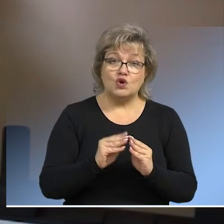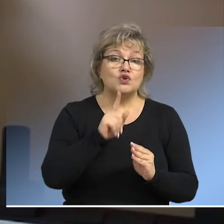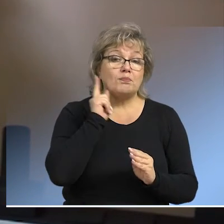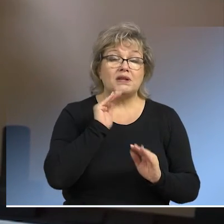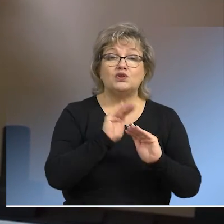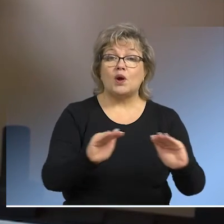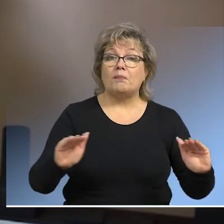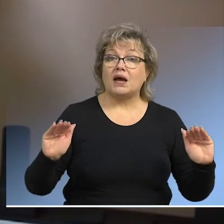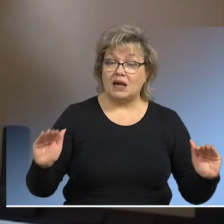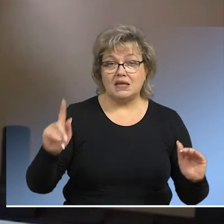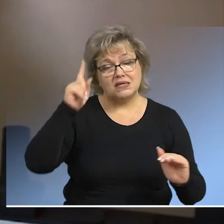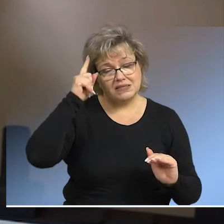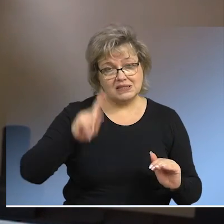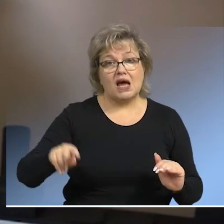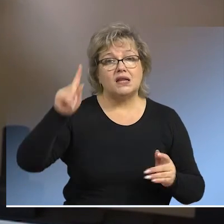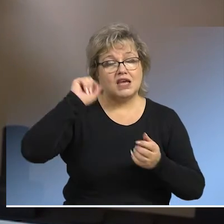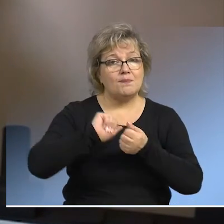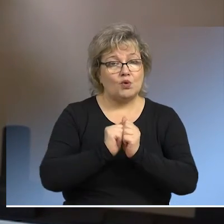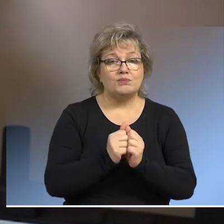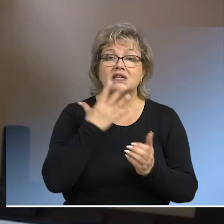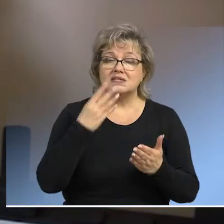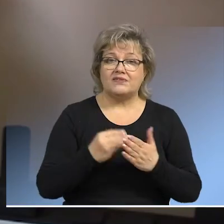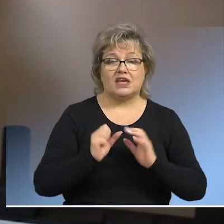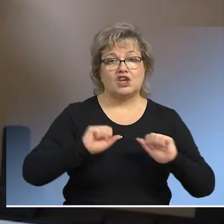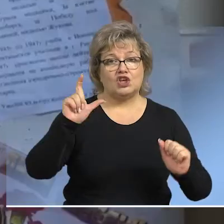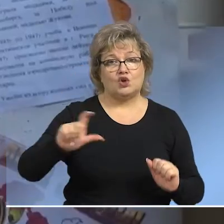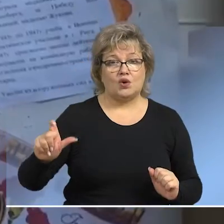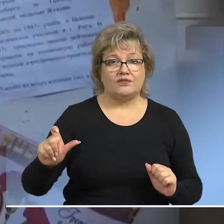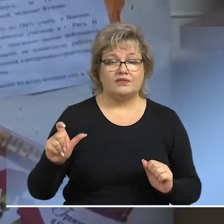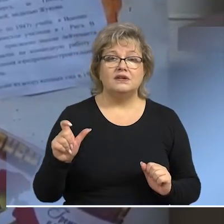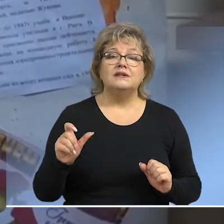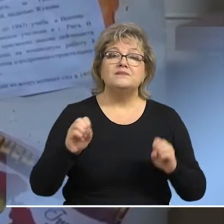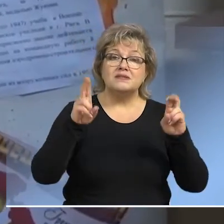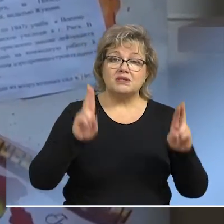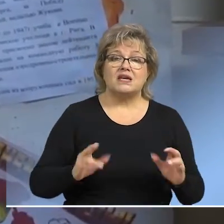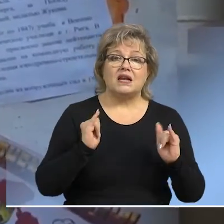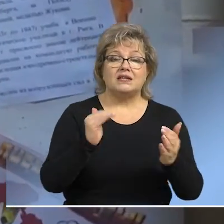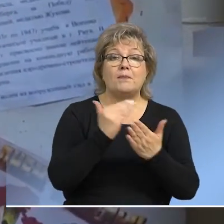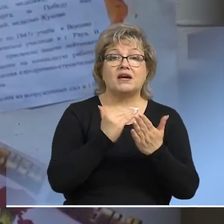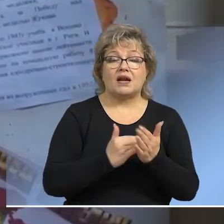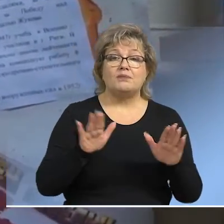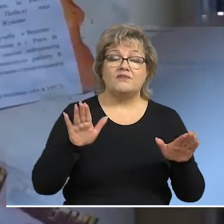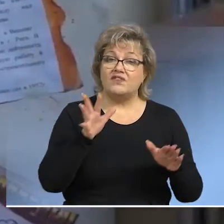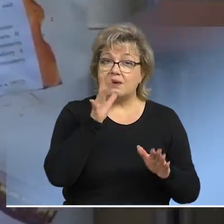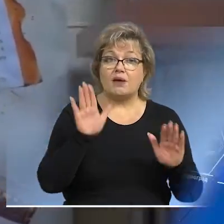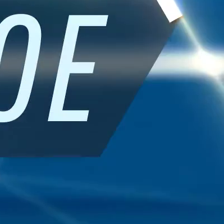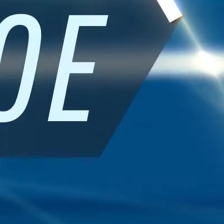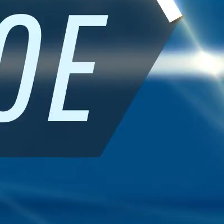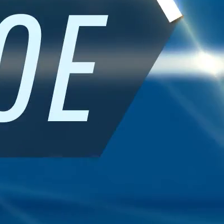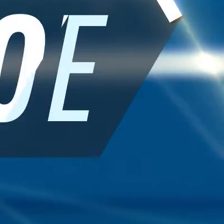чтобы молодое поколение знало и помнило о своих героях. Алексей Масленников, специально для программы «Время